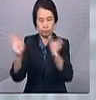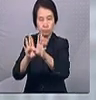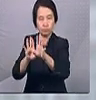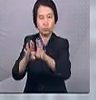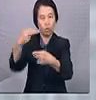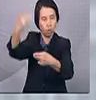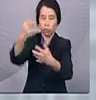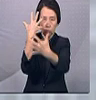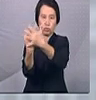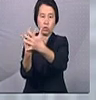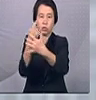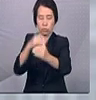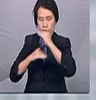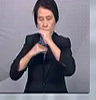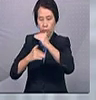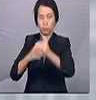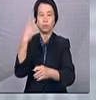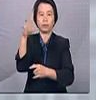hari.